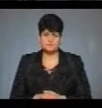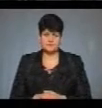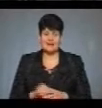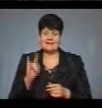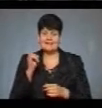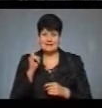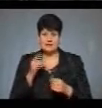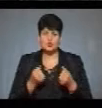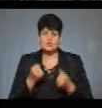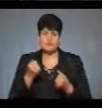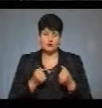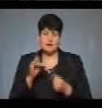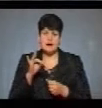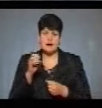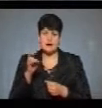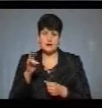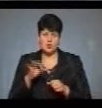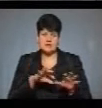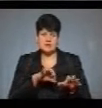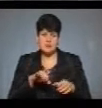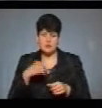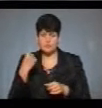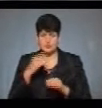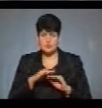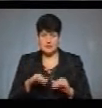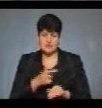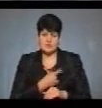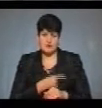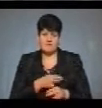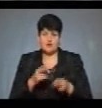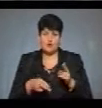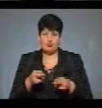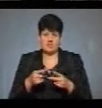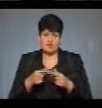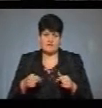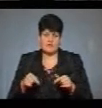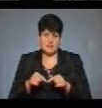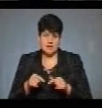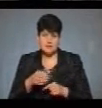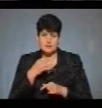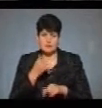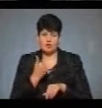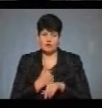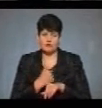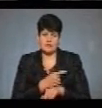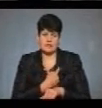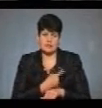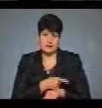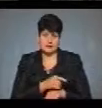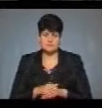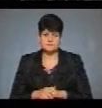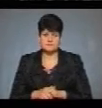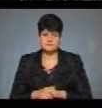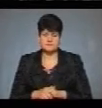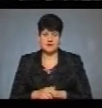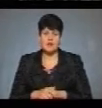Дитину з автомобіля «Рено» відвезли до обласної дитячої лікарні у хірургічне відділення, повідомив головний лікар цього медзакладу Григорій